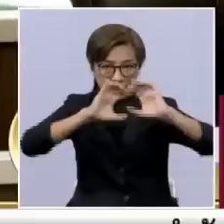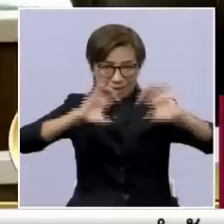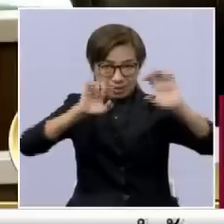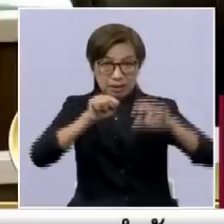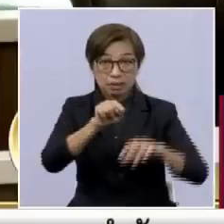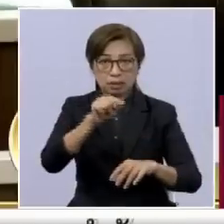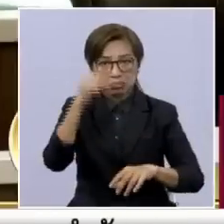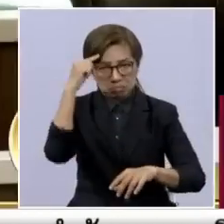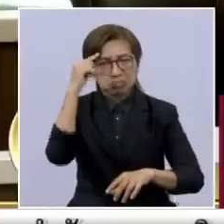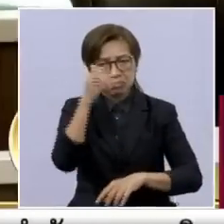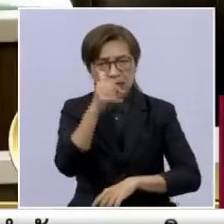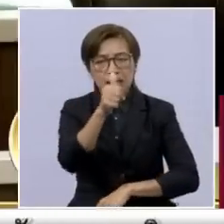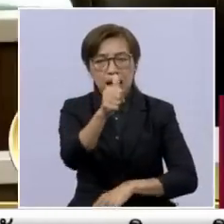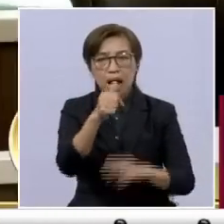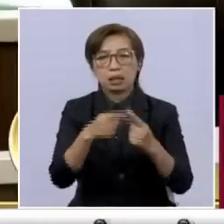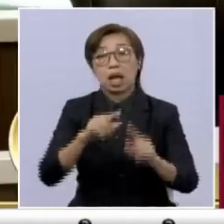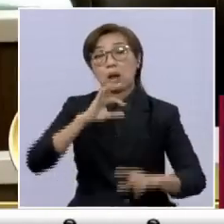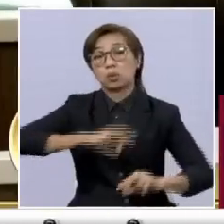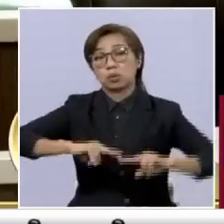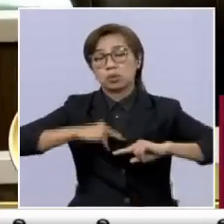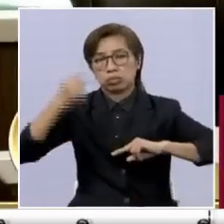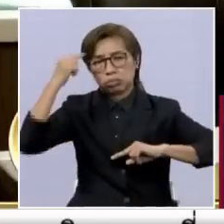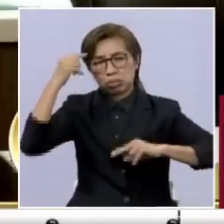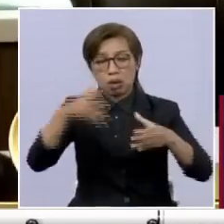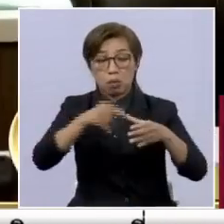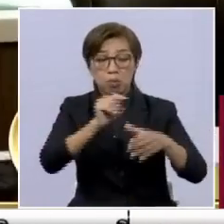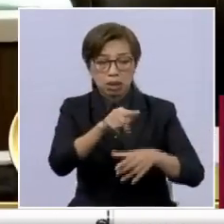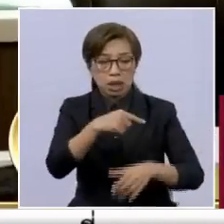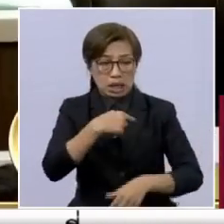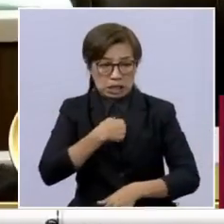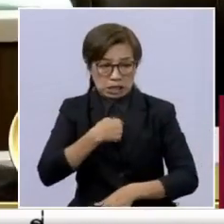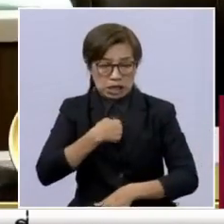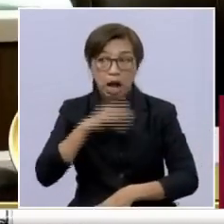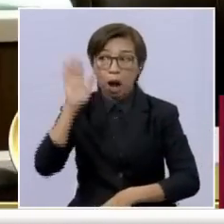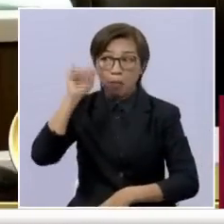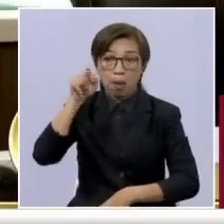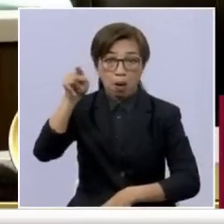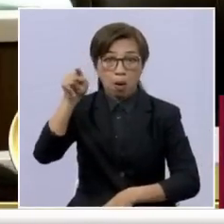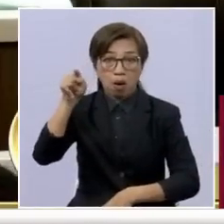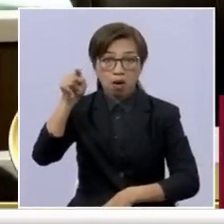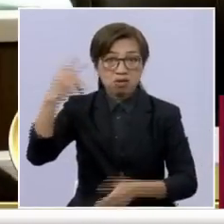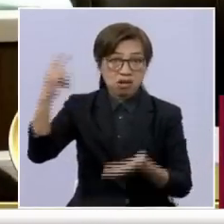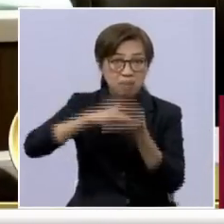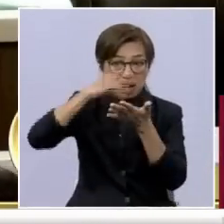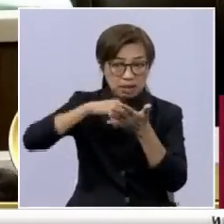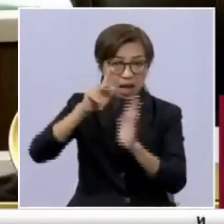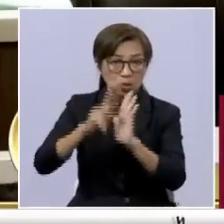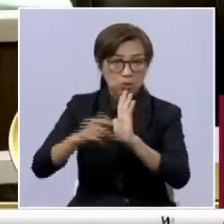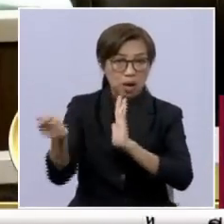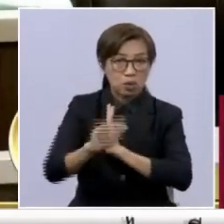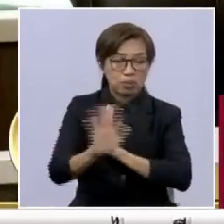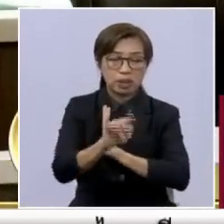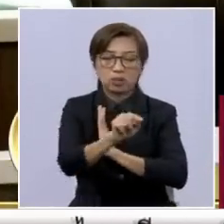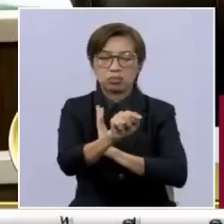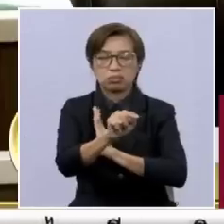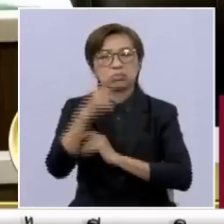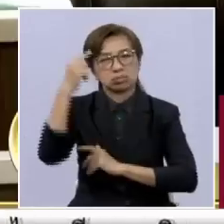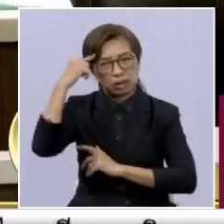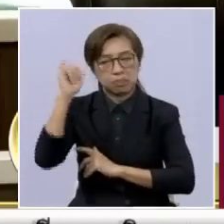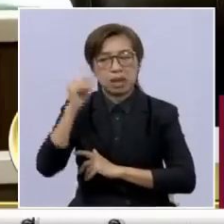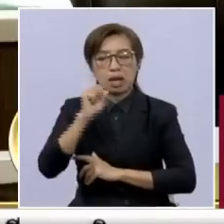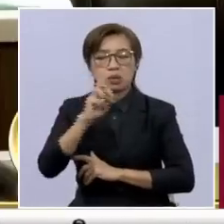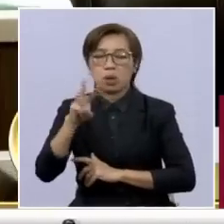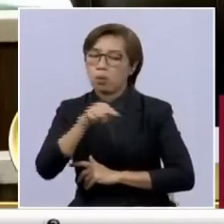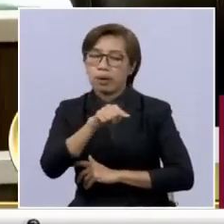ไปได้นะแต่ส่วนตัวมองว่าถ้าพรรคเพื่อไทยยังมุ่งที่แต่จะเอาพ่อกลับบ้านโดยไม่ต้องมารับโทษทางคดีเชื่อว่าสว.